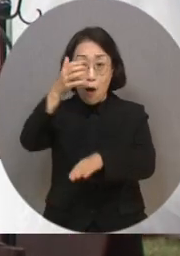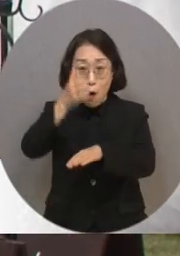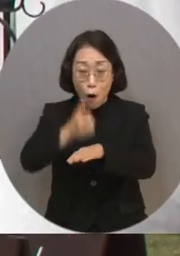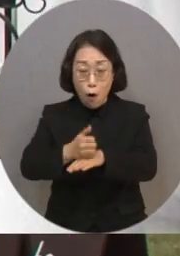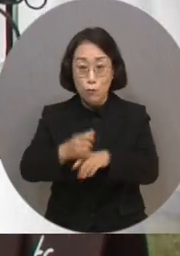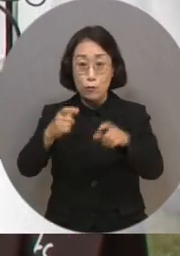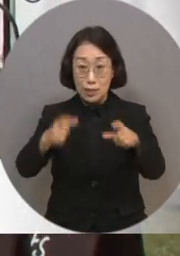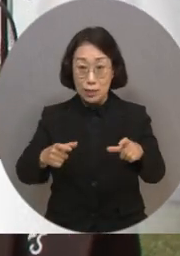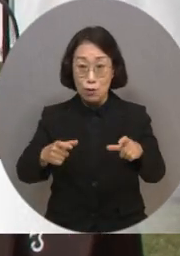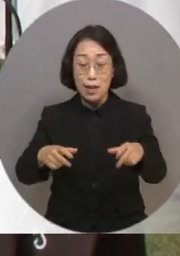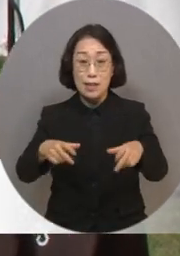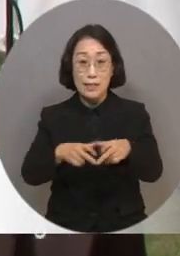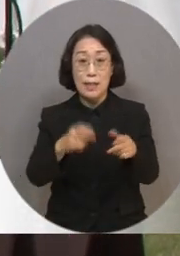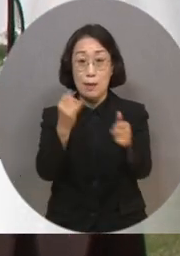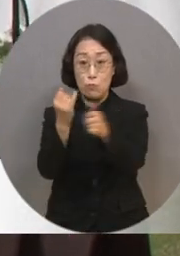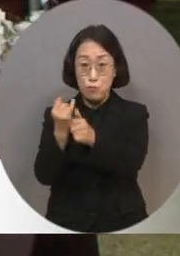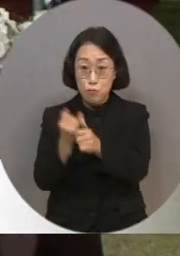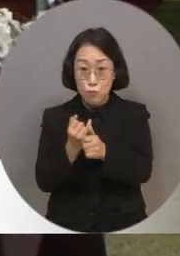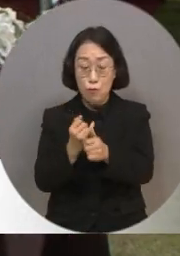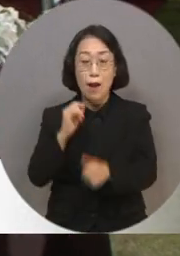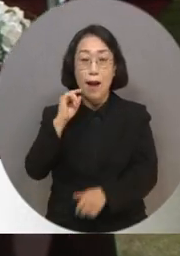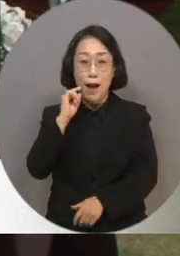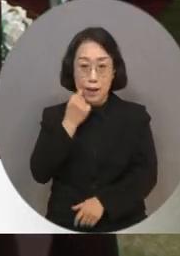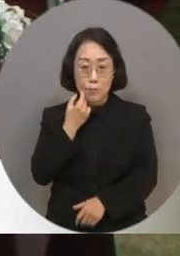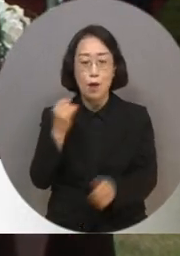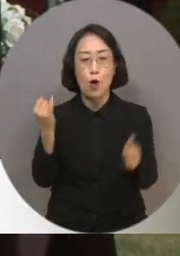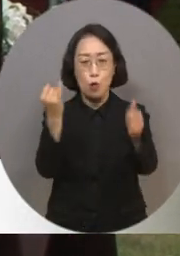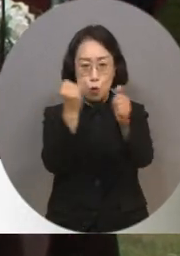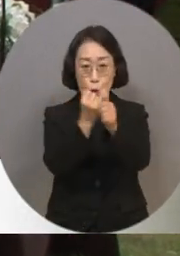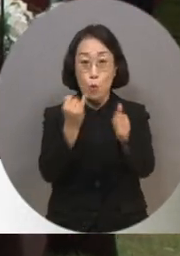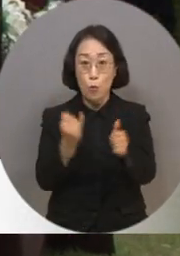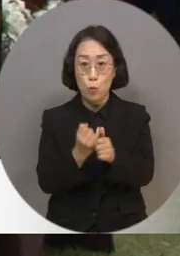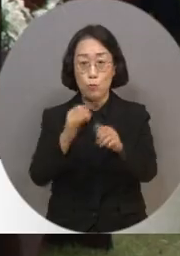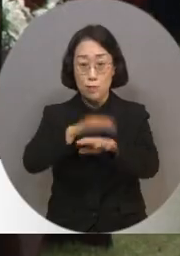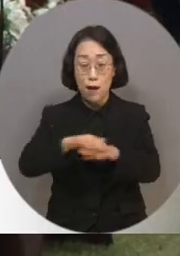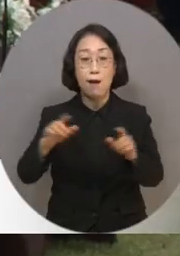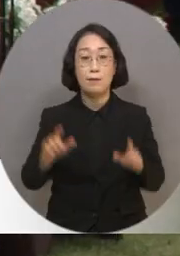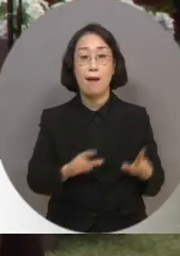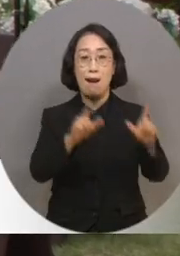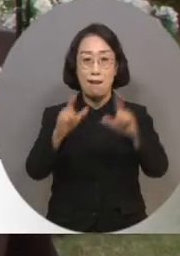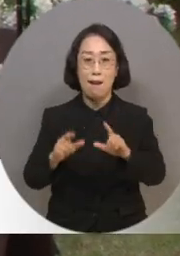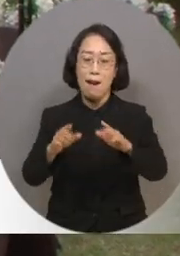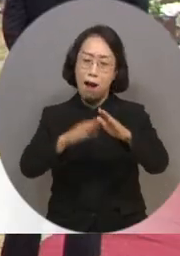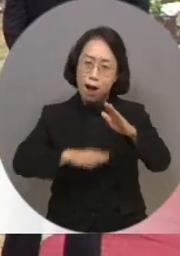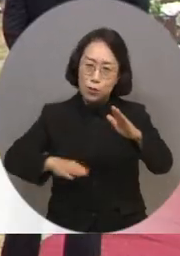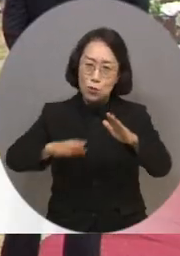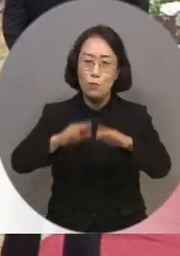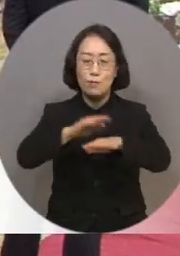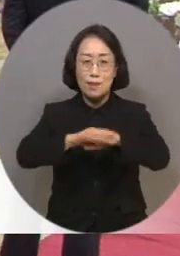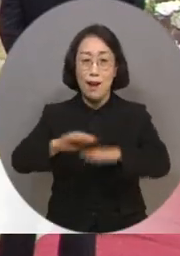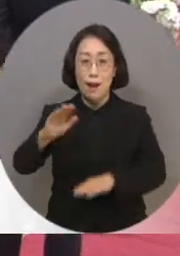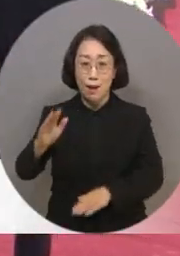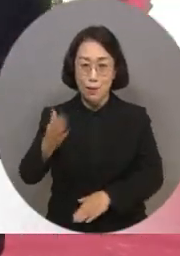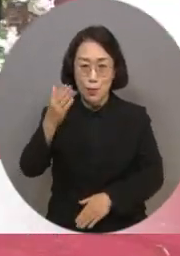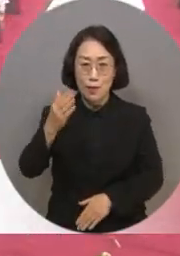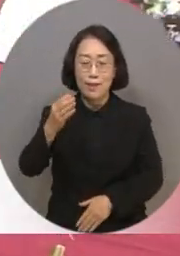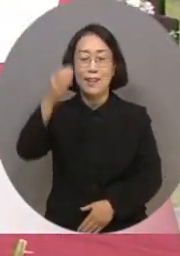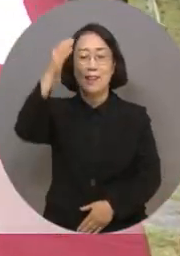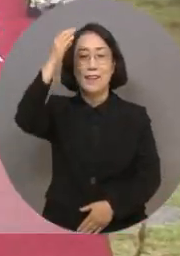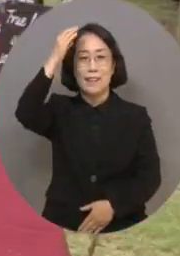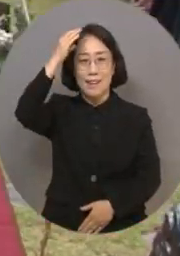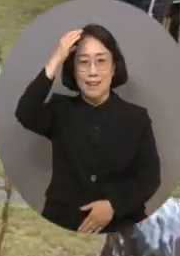지역사 장애인 부부들이 아운 생활과 더불어 따뜻한 가정으로 거듭날 수 있기를 기대해